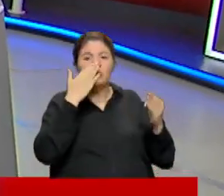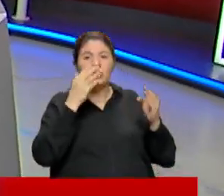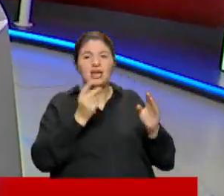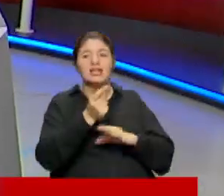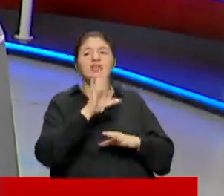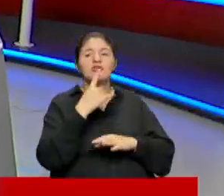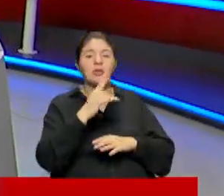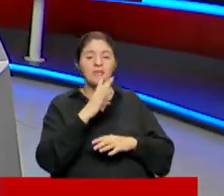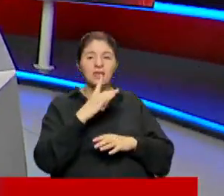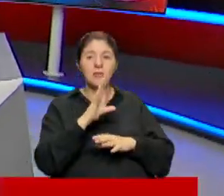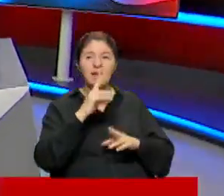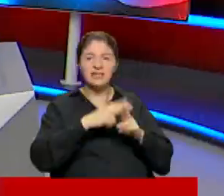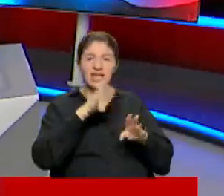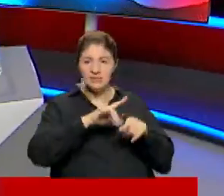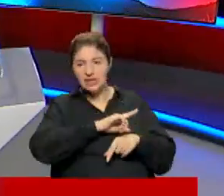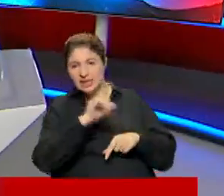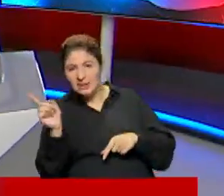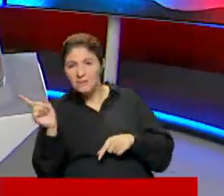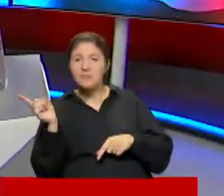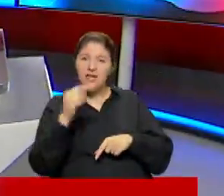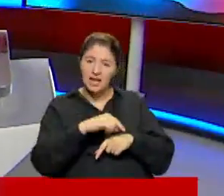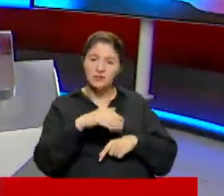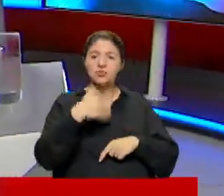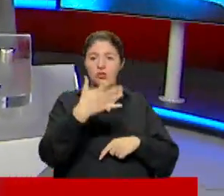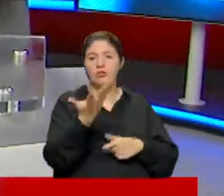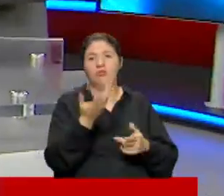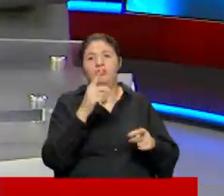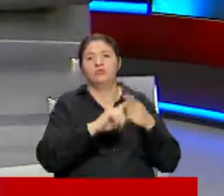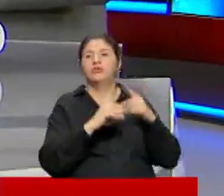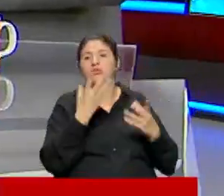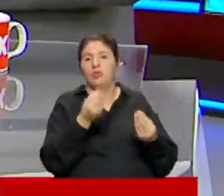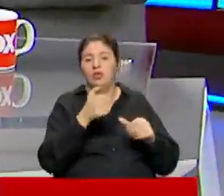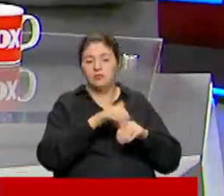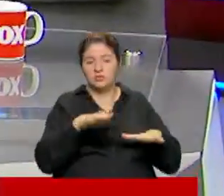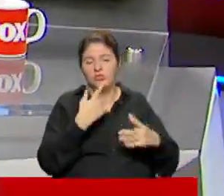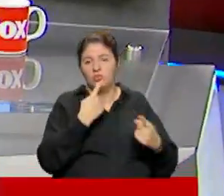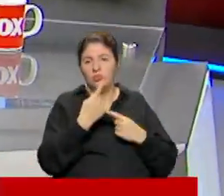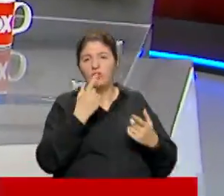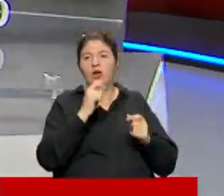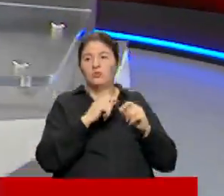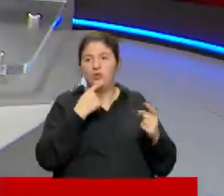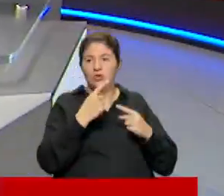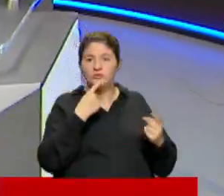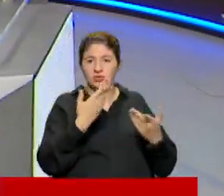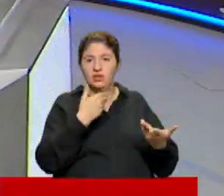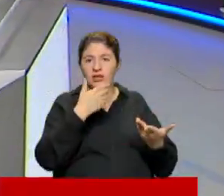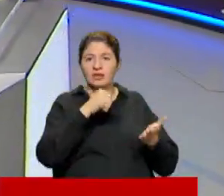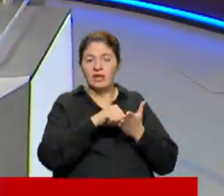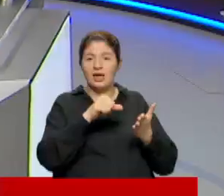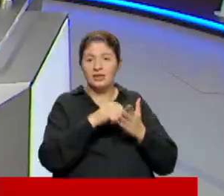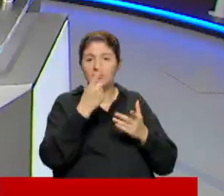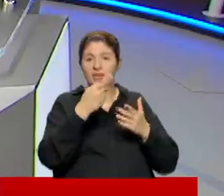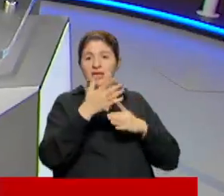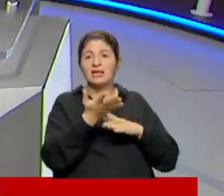söylemeyeyim dedim hızlı bir şekilde reklamlara gidelim dönelim daha böyle Siyasette ne oluyor altılı masada ne oluyor ekonomide ne oluyor tarihten bir